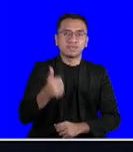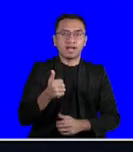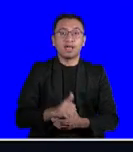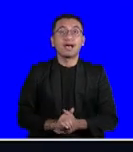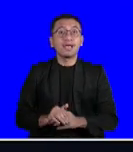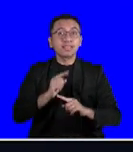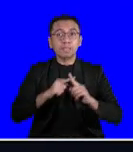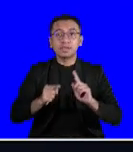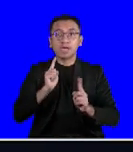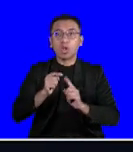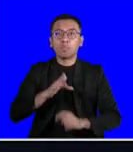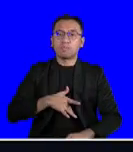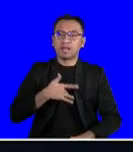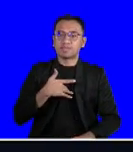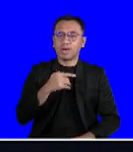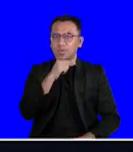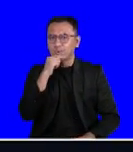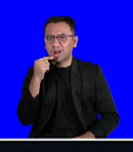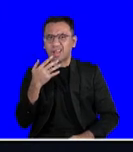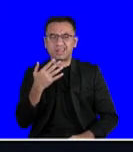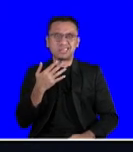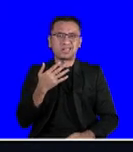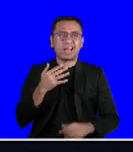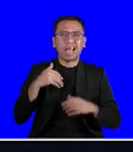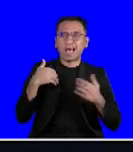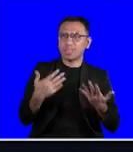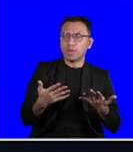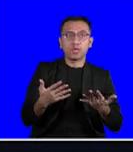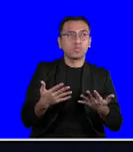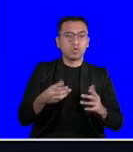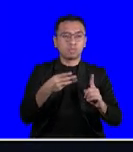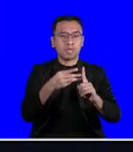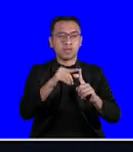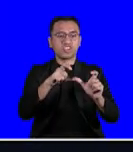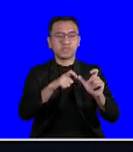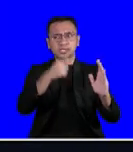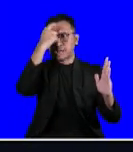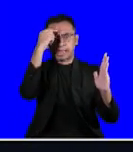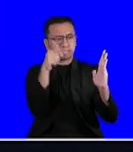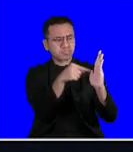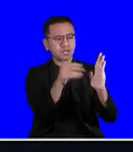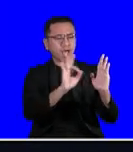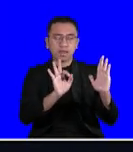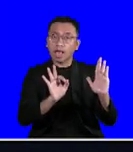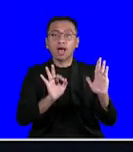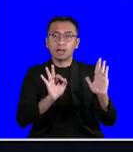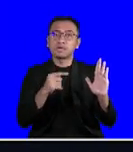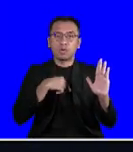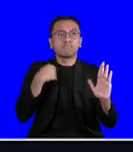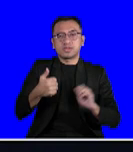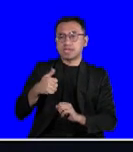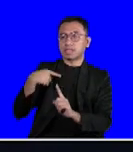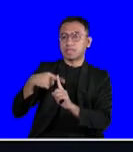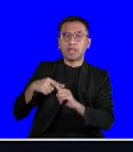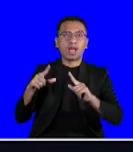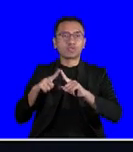Anda mungkin ada risiko-risiko kesehatan yang tidak di-cover oleh BPJS, maka Anda boleh menambah